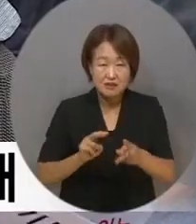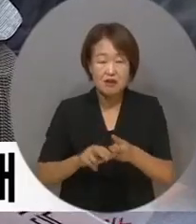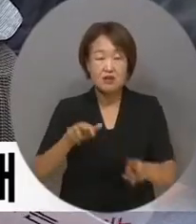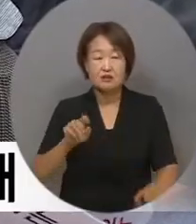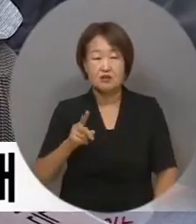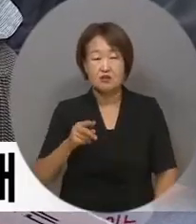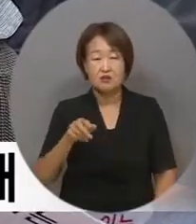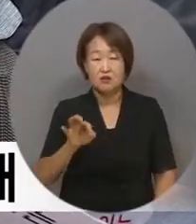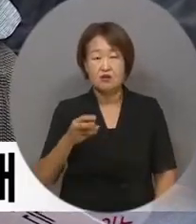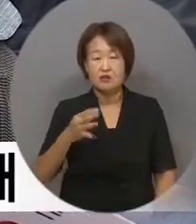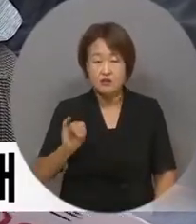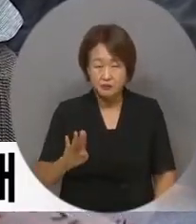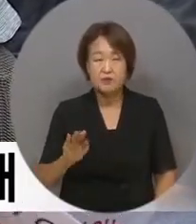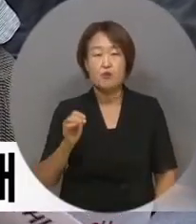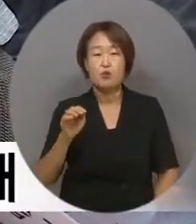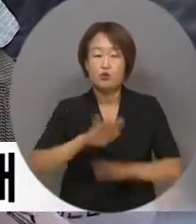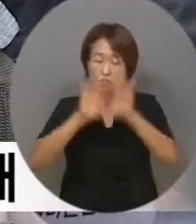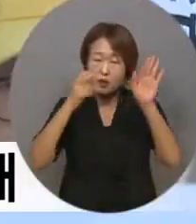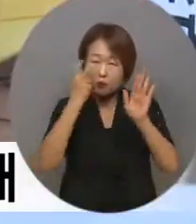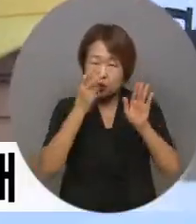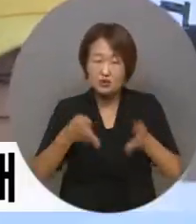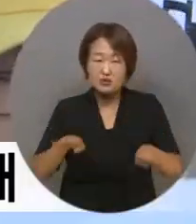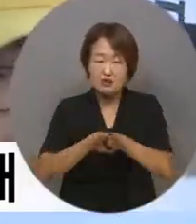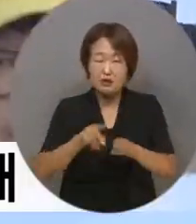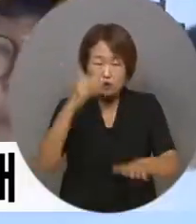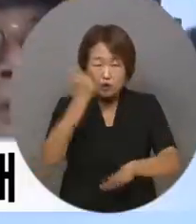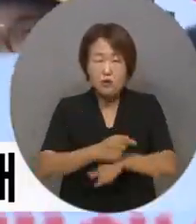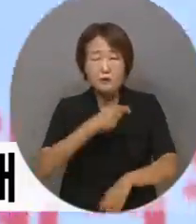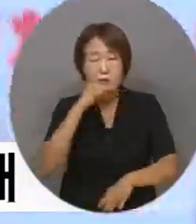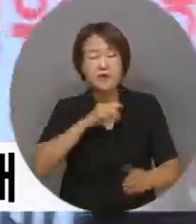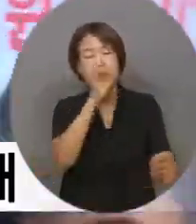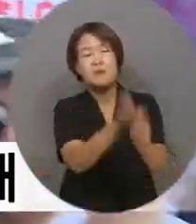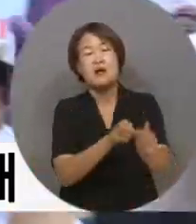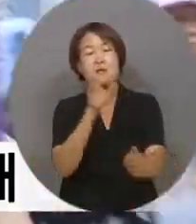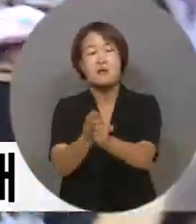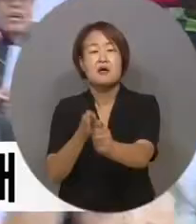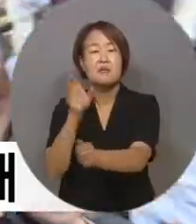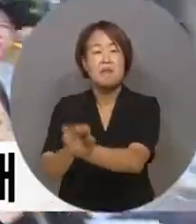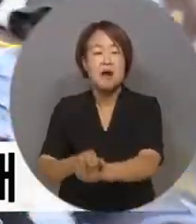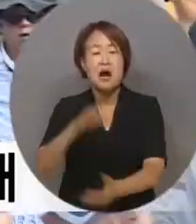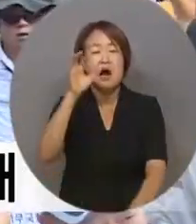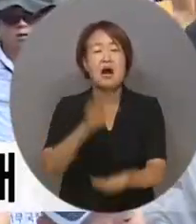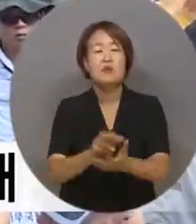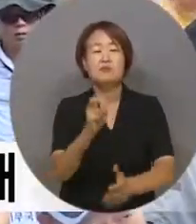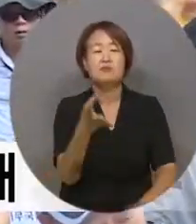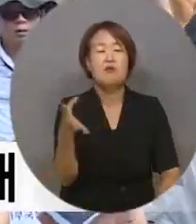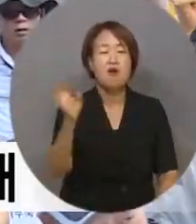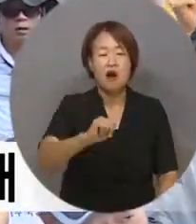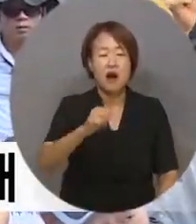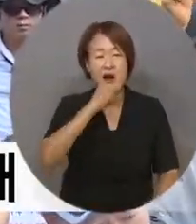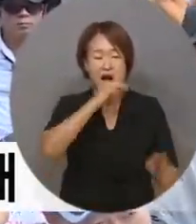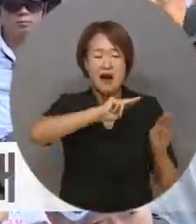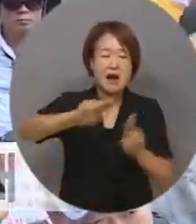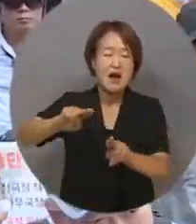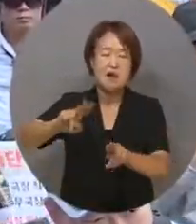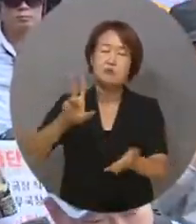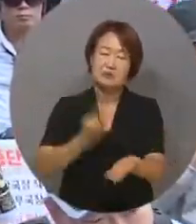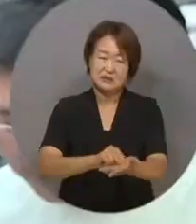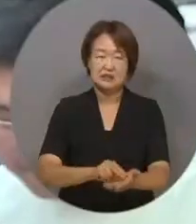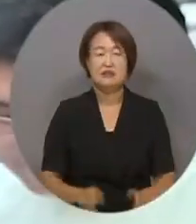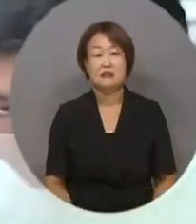적립장애인보호작업장, 적립회관 주간보호시설로 부채가 떠넘겨져 약 20억 원가량이 압류와 추심으로 빠져나간